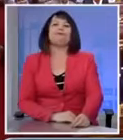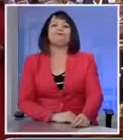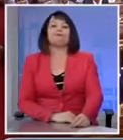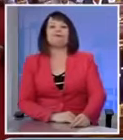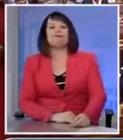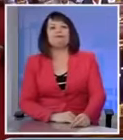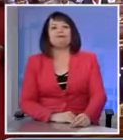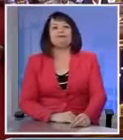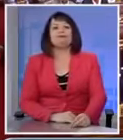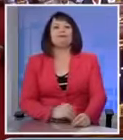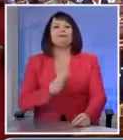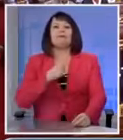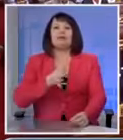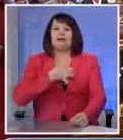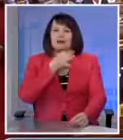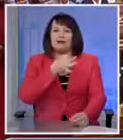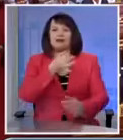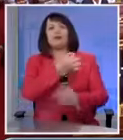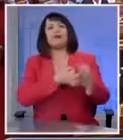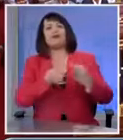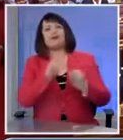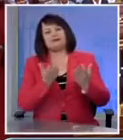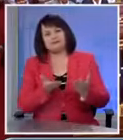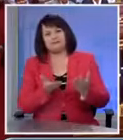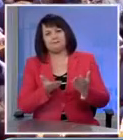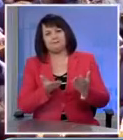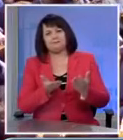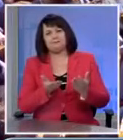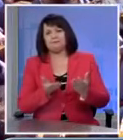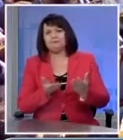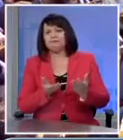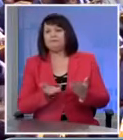Και θα ήθελα σε αυτό το σημείο να μας εξηγήσετε κάτι.